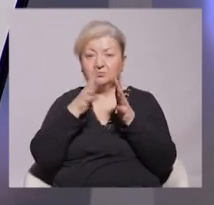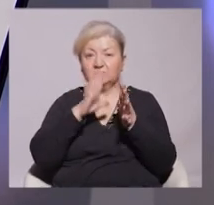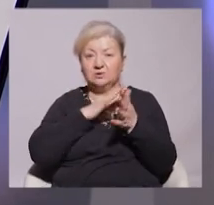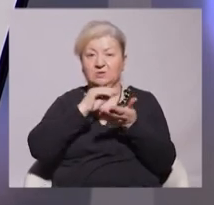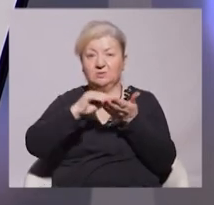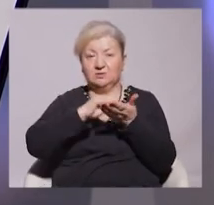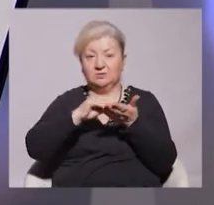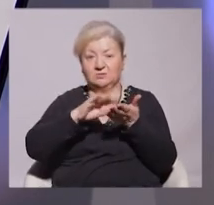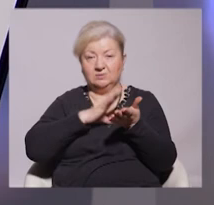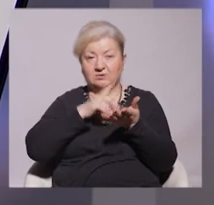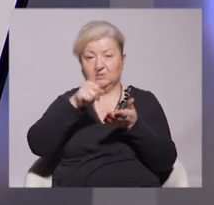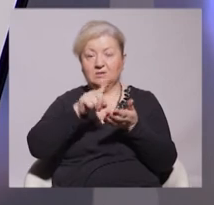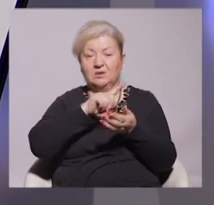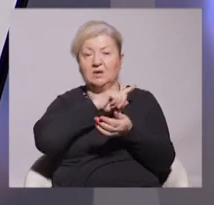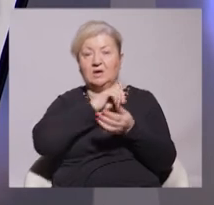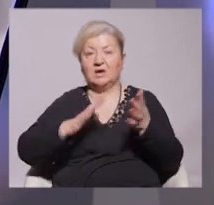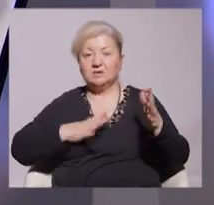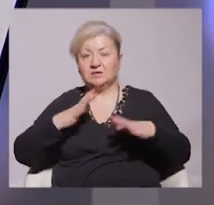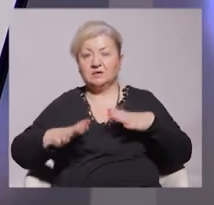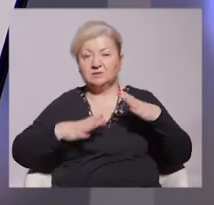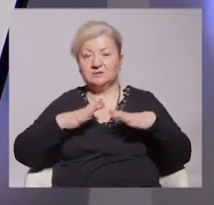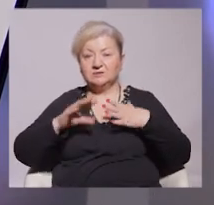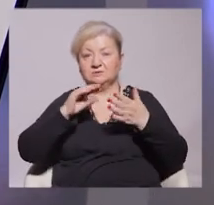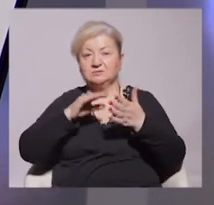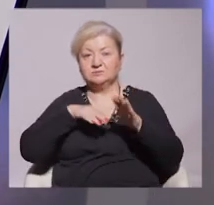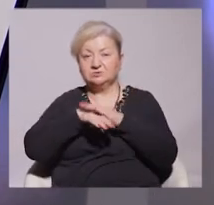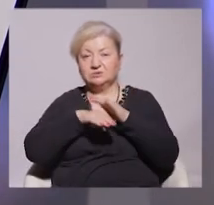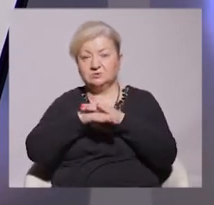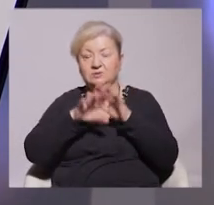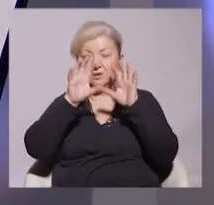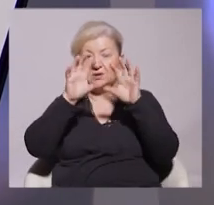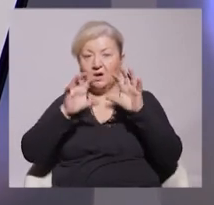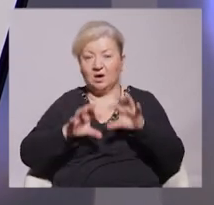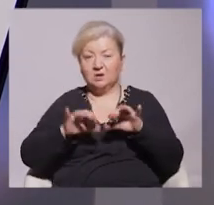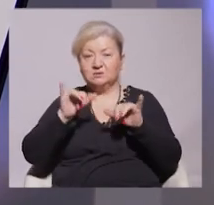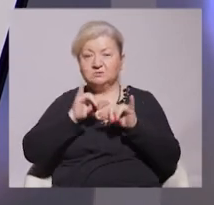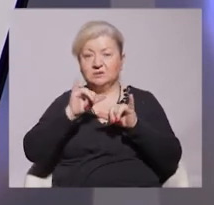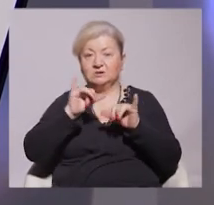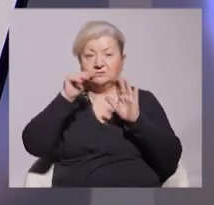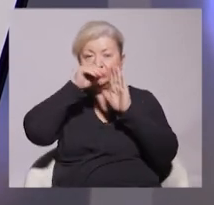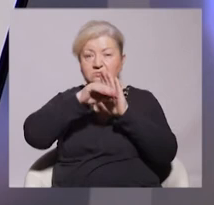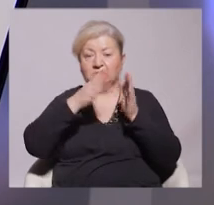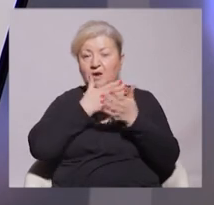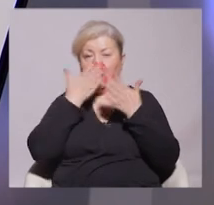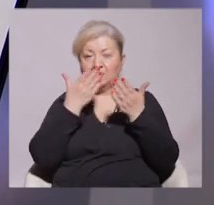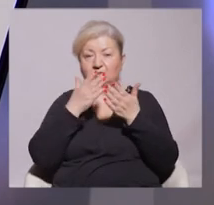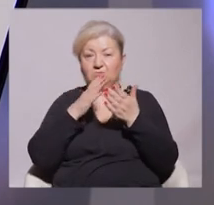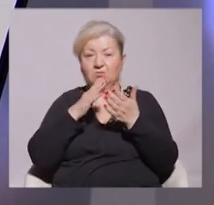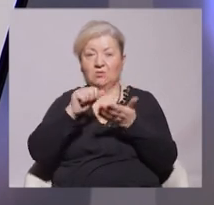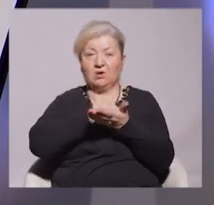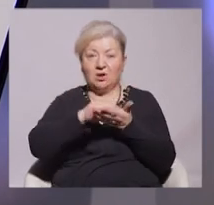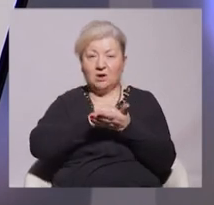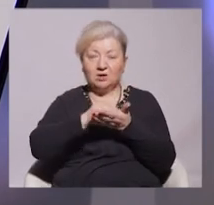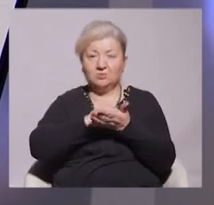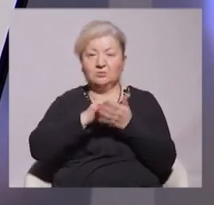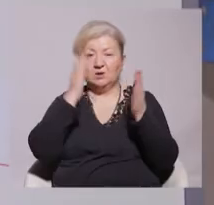აი ასეთი ენერგიის შენახვის კანონი, სადაც არ იყო გათვალისწინებული ხახუნი და ჰაერის წინაღობა. მოდი